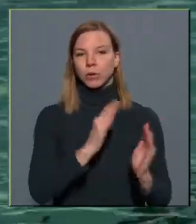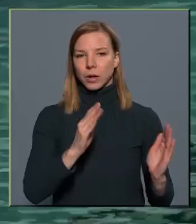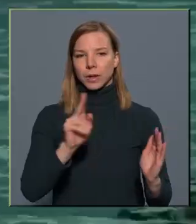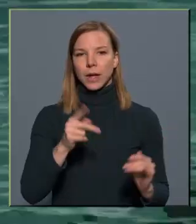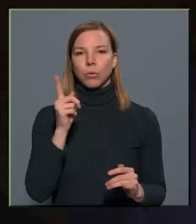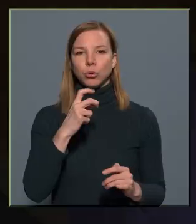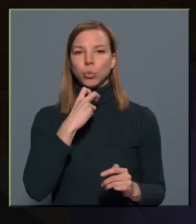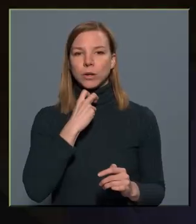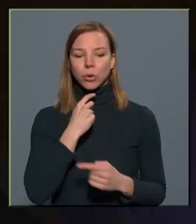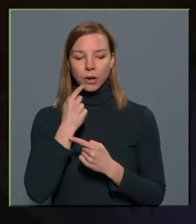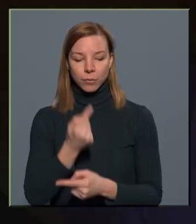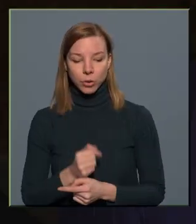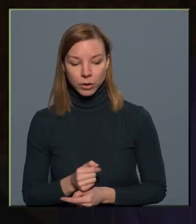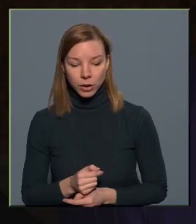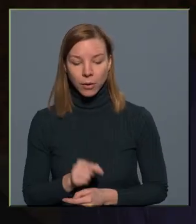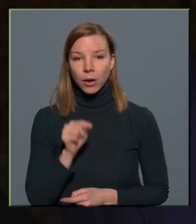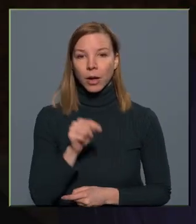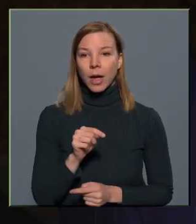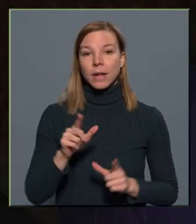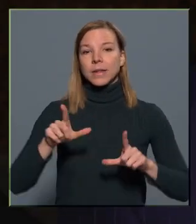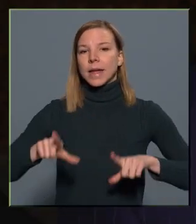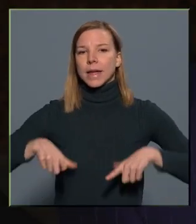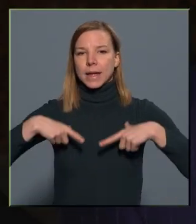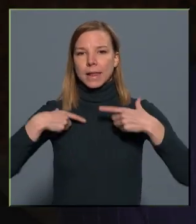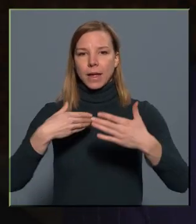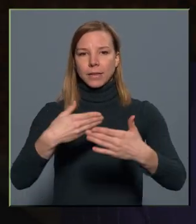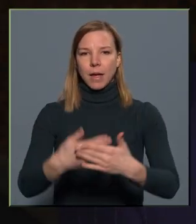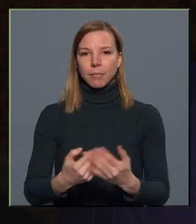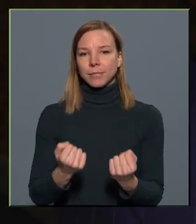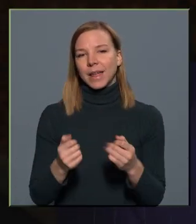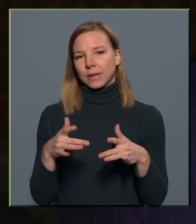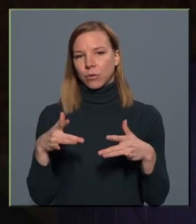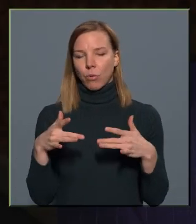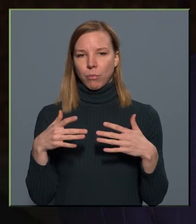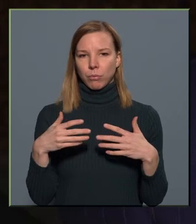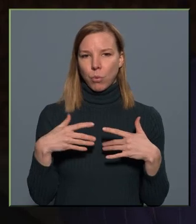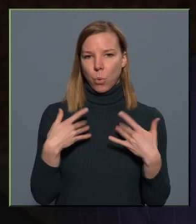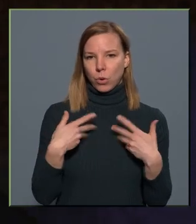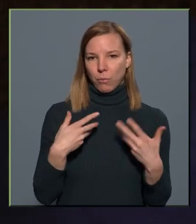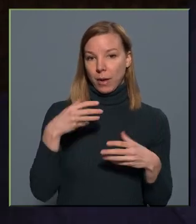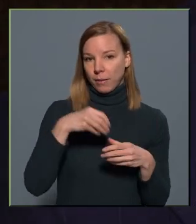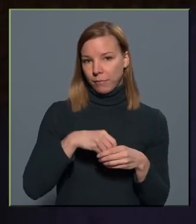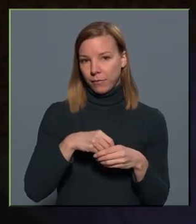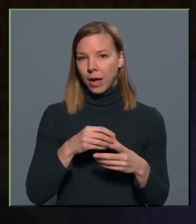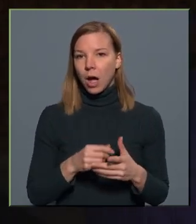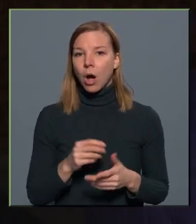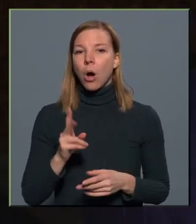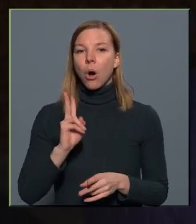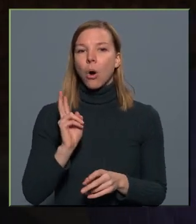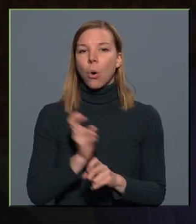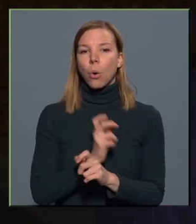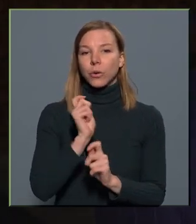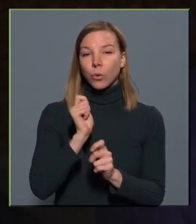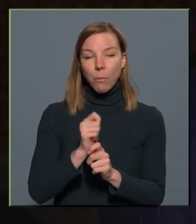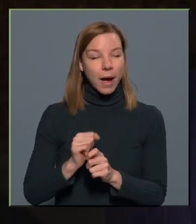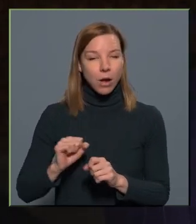el. Meg kell, hogy mondjam, ez életem egyik legnagyobb öröme, hogy dübörög Kőbánya, és